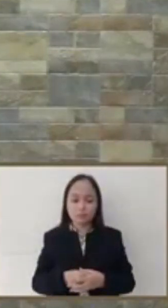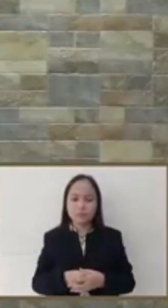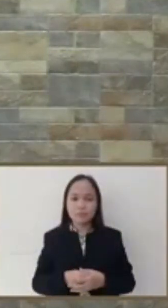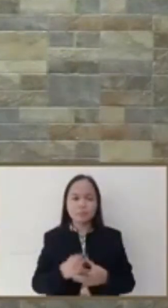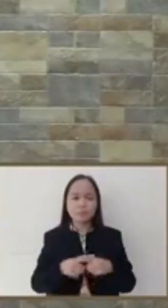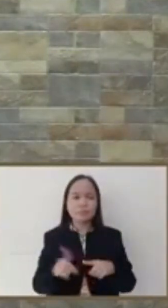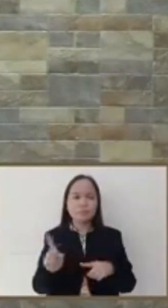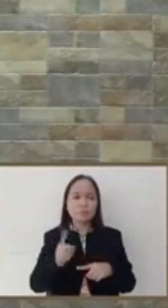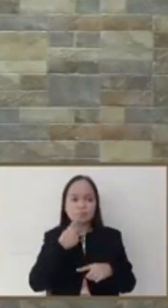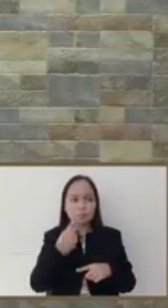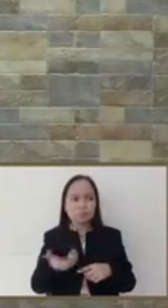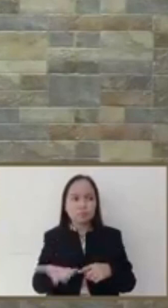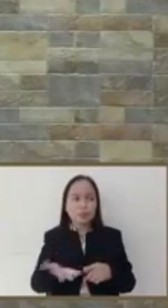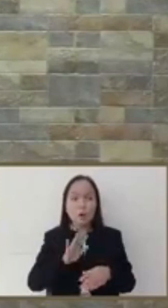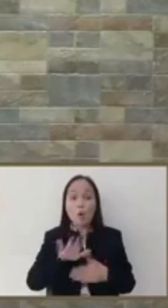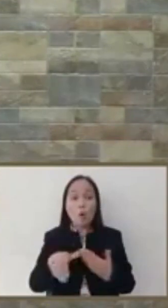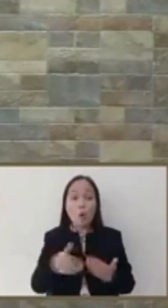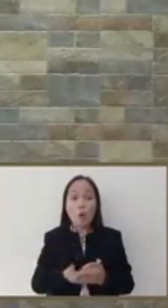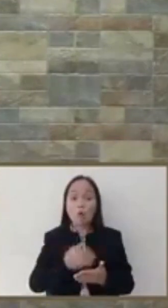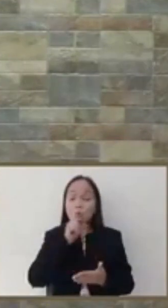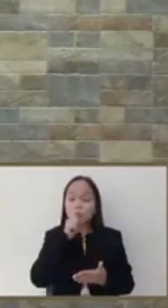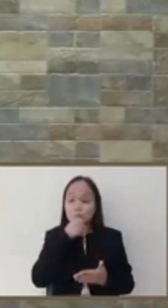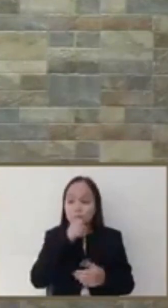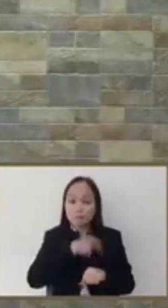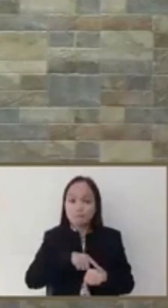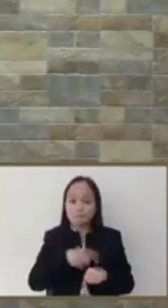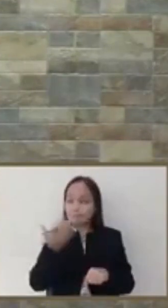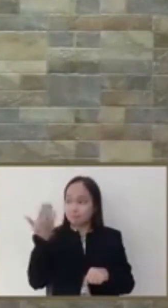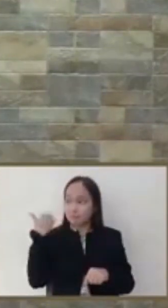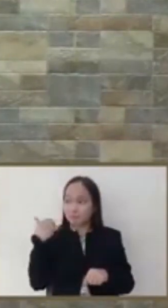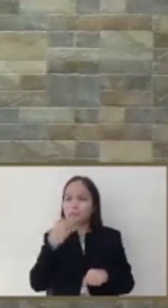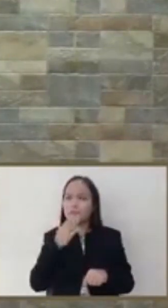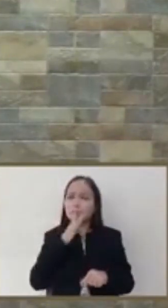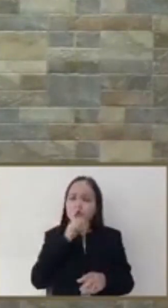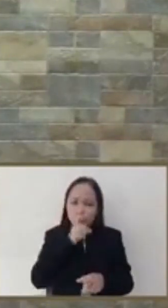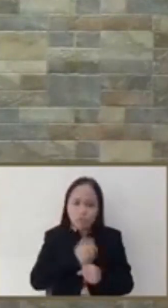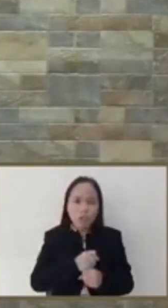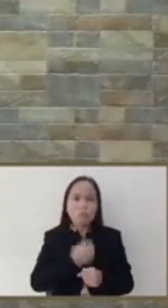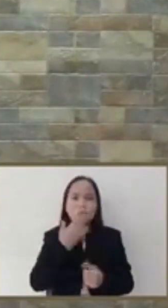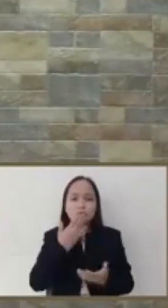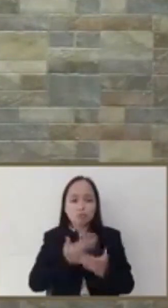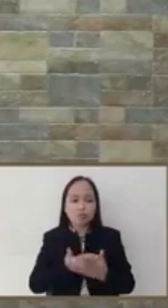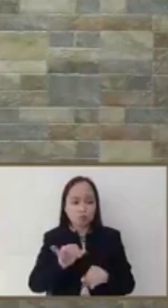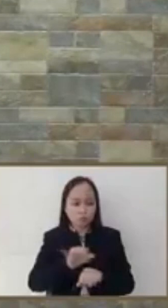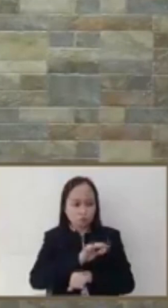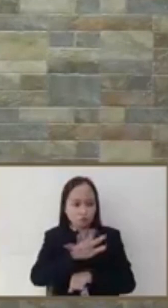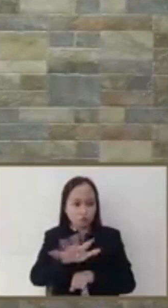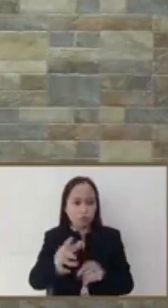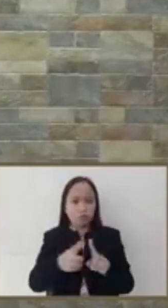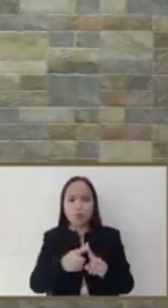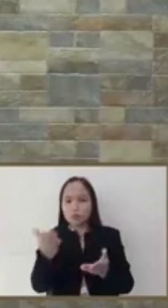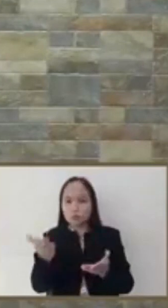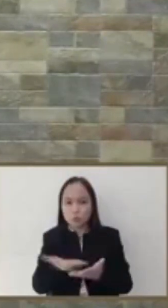But may I say this, sa lahat ng mga datihan dito, kapatid, be sure na kayo ay magandang impluensya sa mga baguhan.